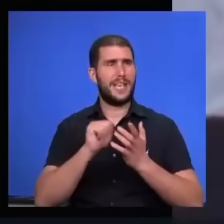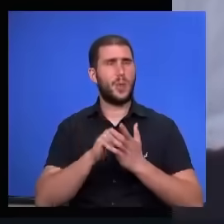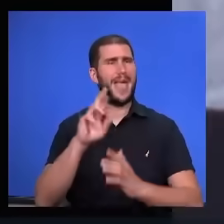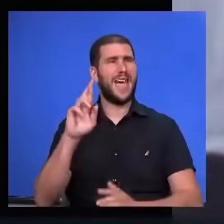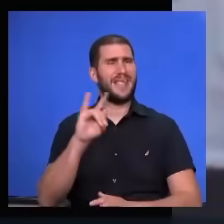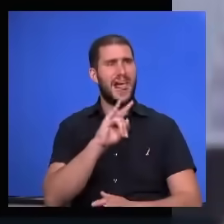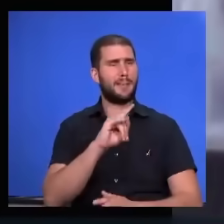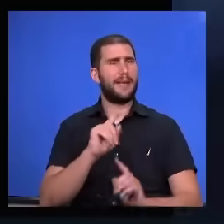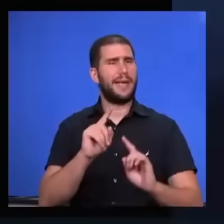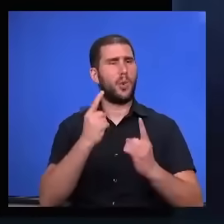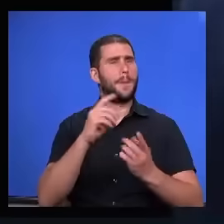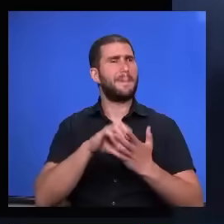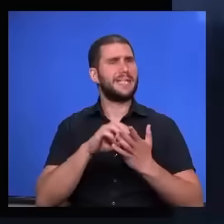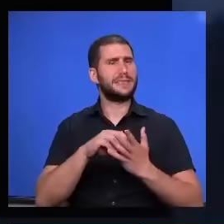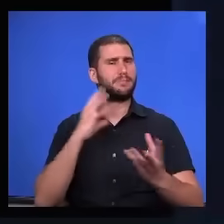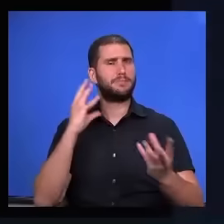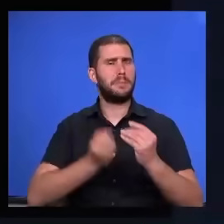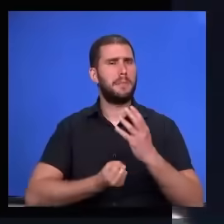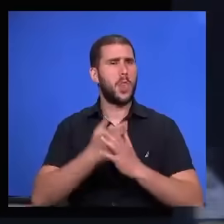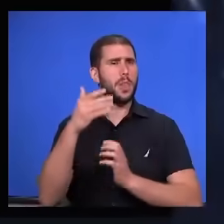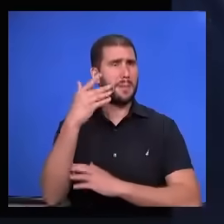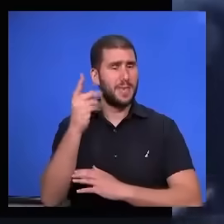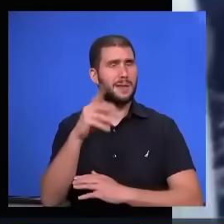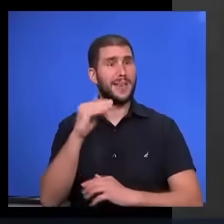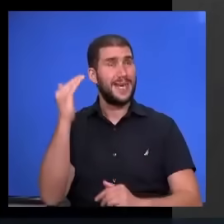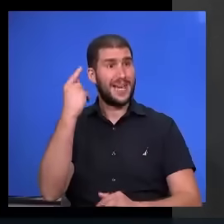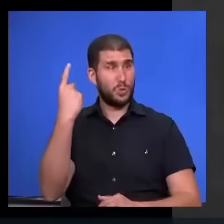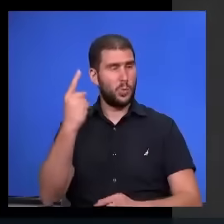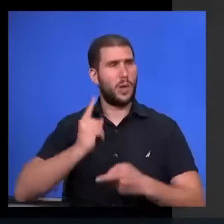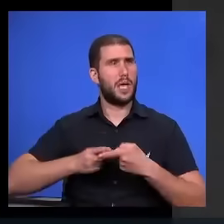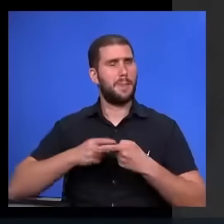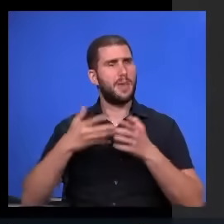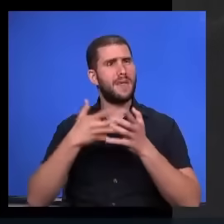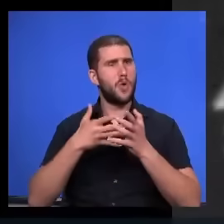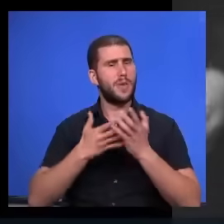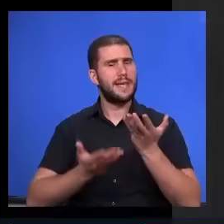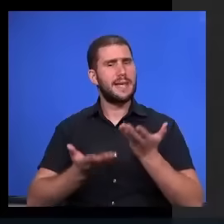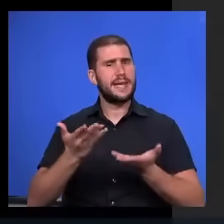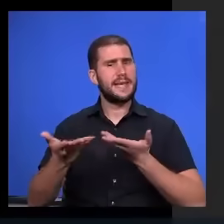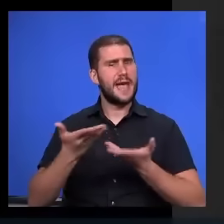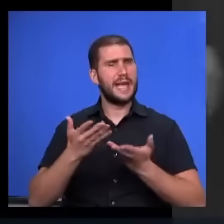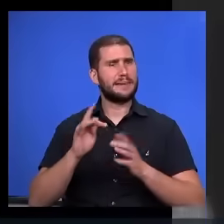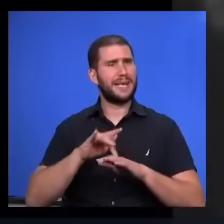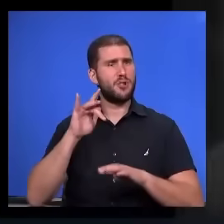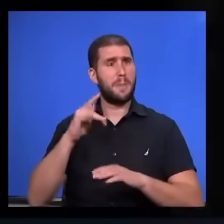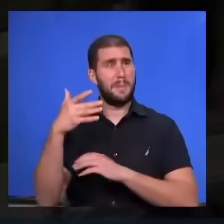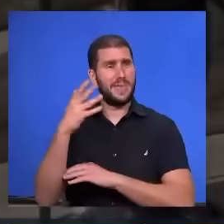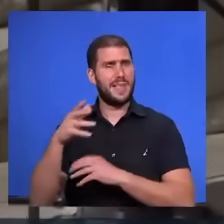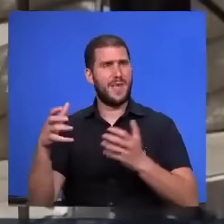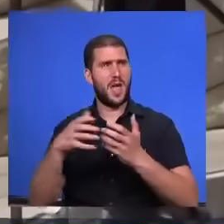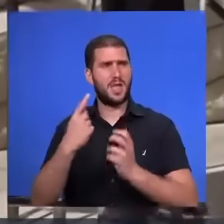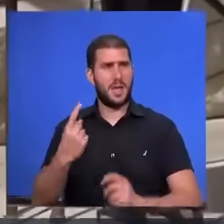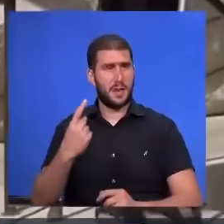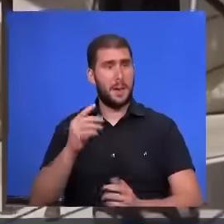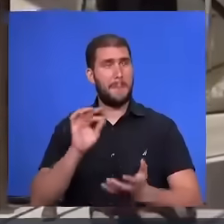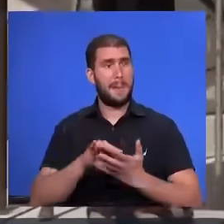את האירועים המרכזיים בתולדות המדינה, וכי דרוזי הוא הקפיד לבחון את היחסים הרגישים בין המדינה לעדה שלו.